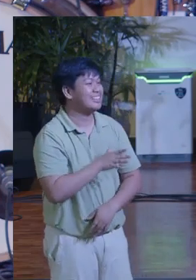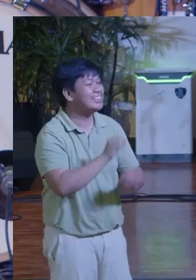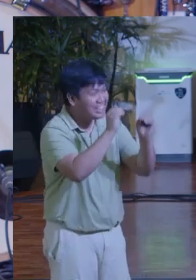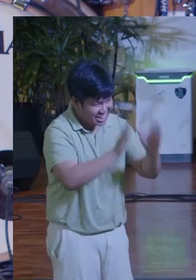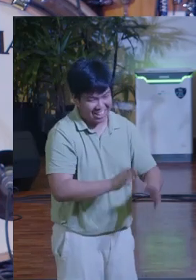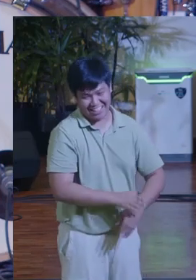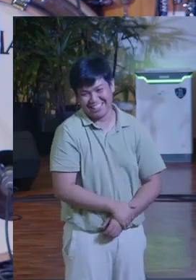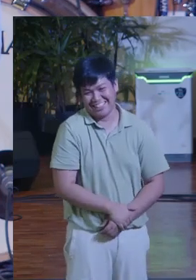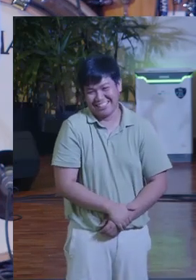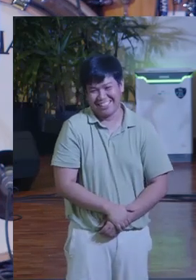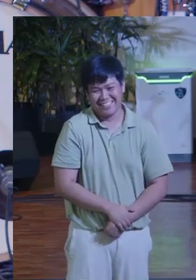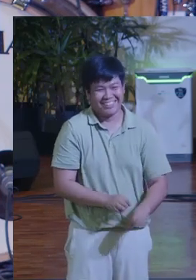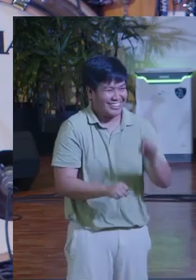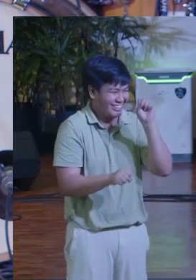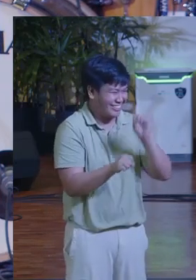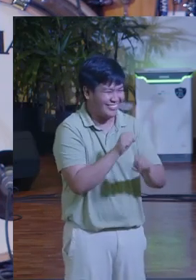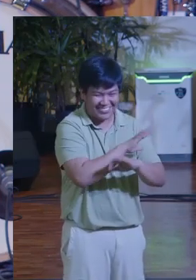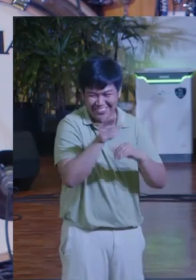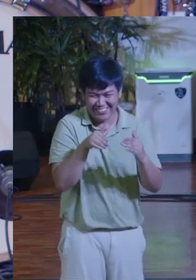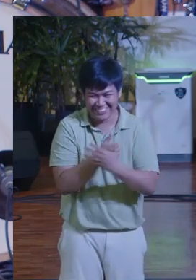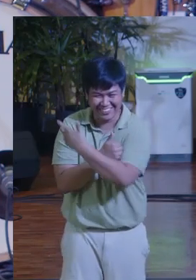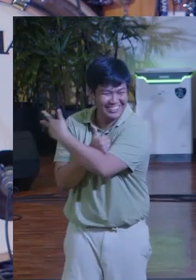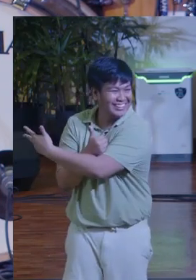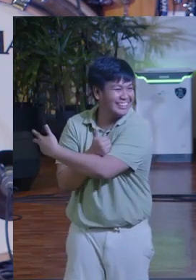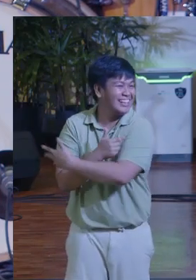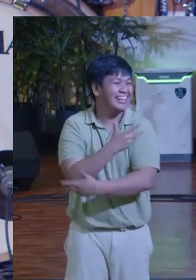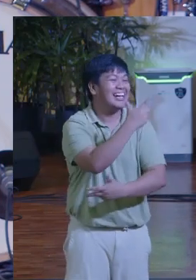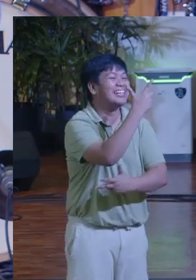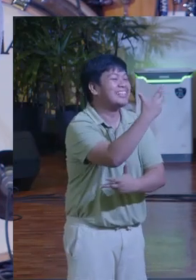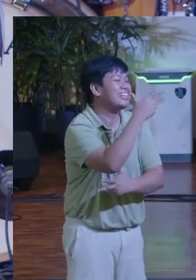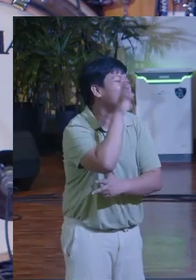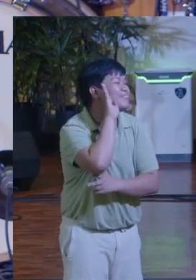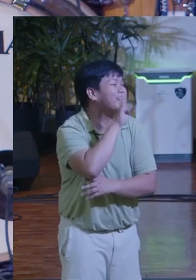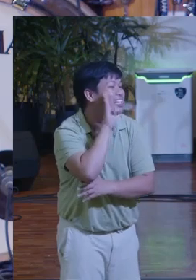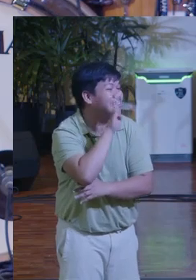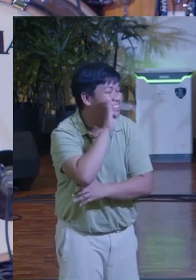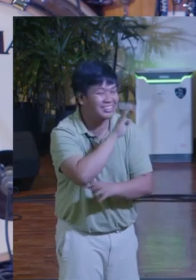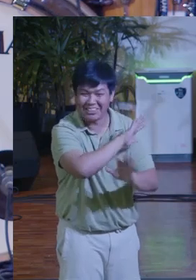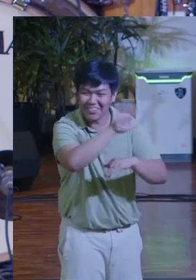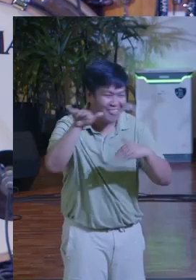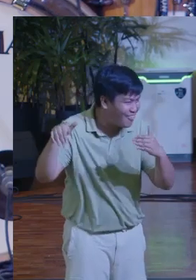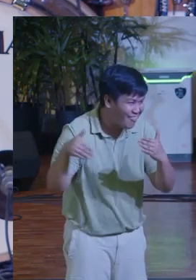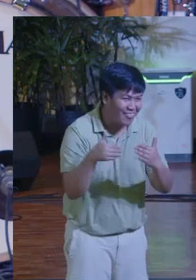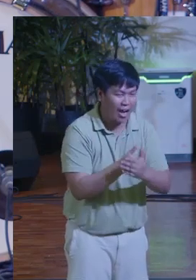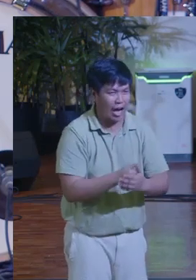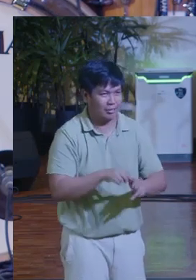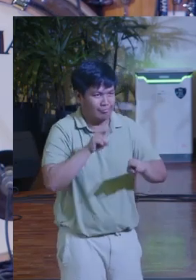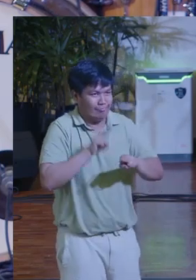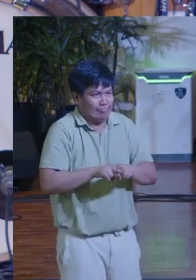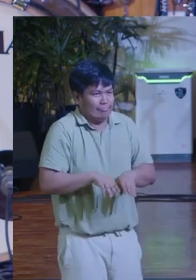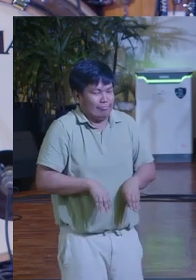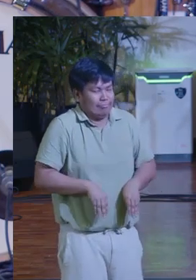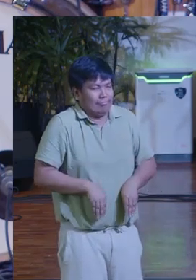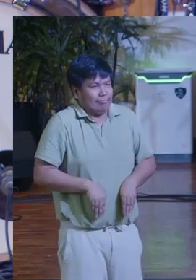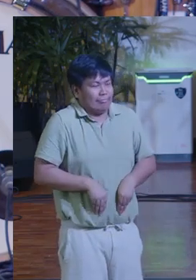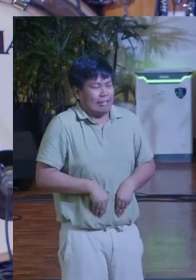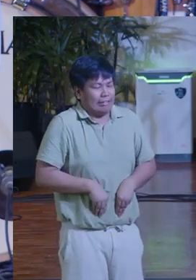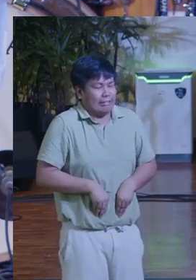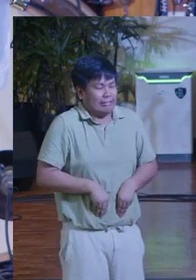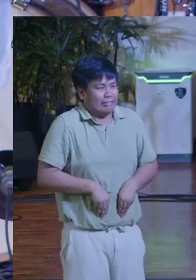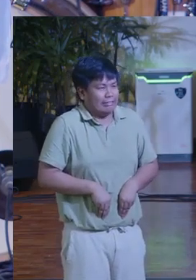So, kaming tatlong mga lalaki ay halinhinan sa pagiging worship